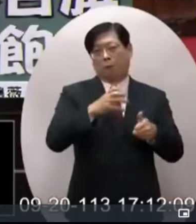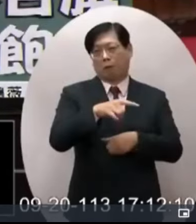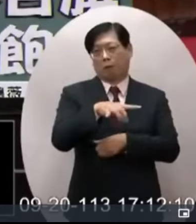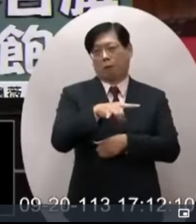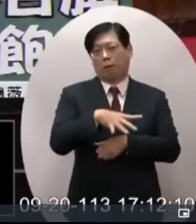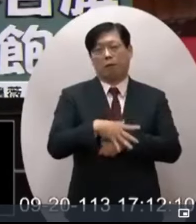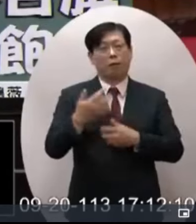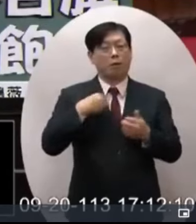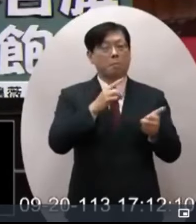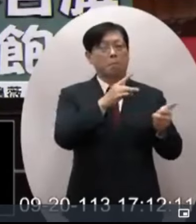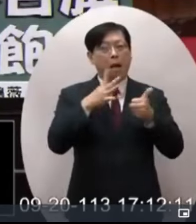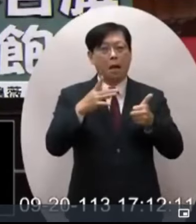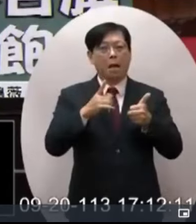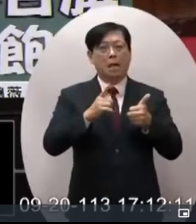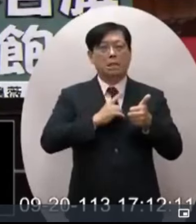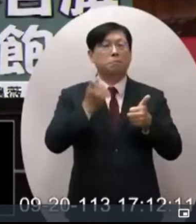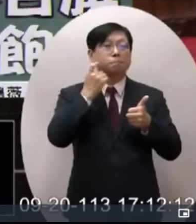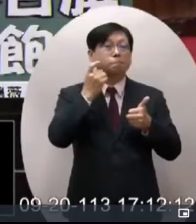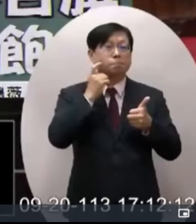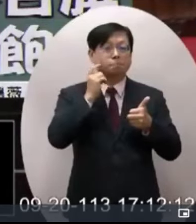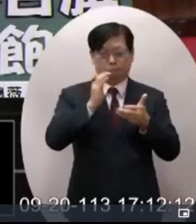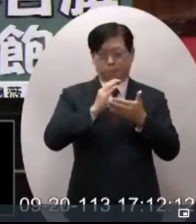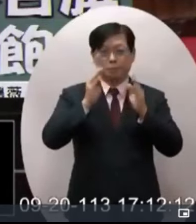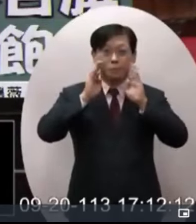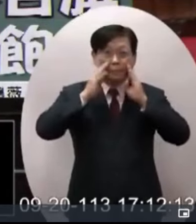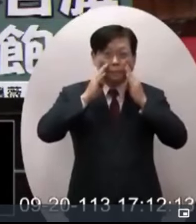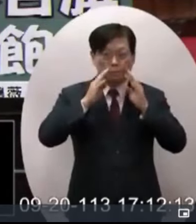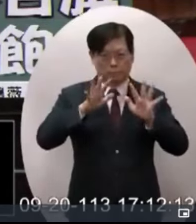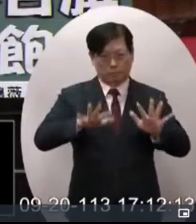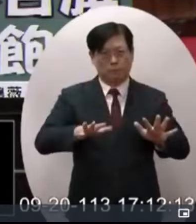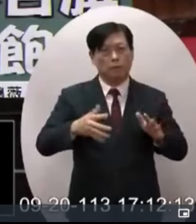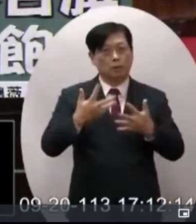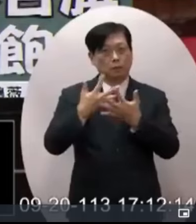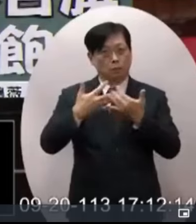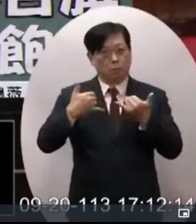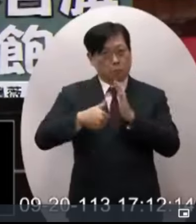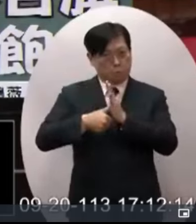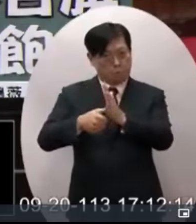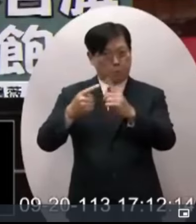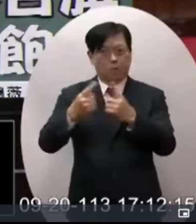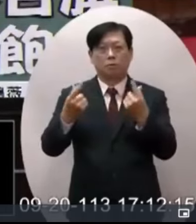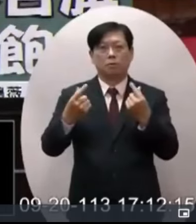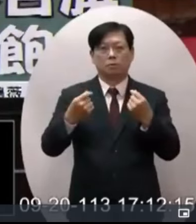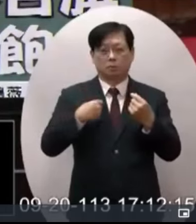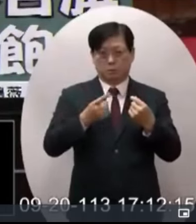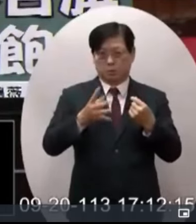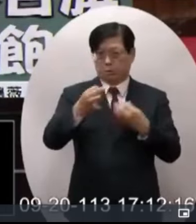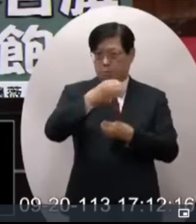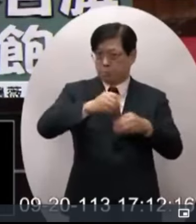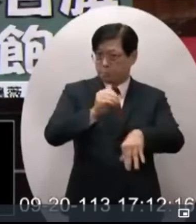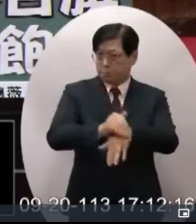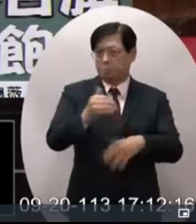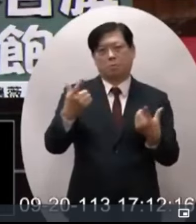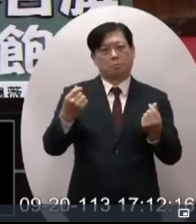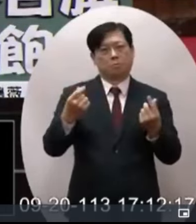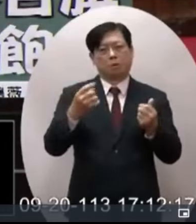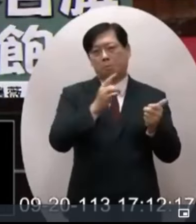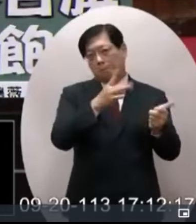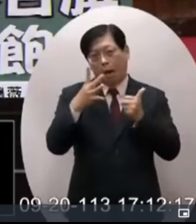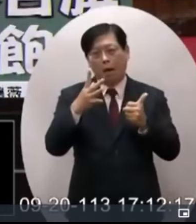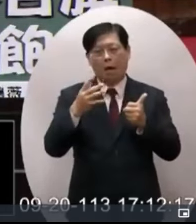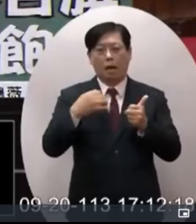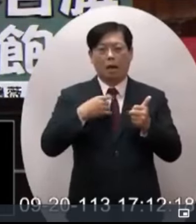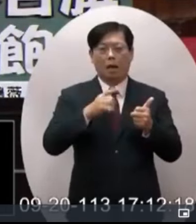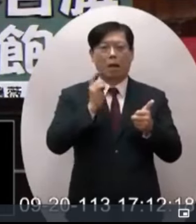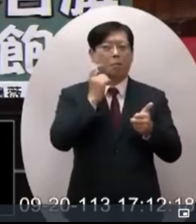对不对？人家就是他的假的 FB 啊，啊，现在有一些网红，因为就是一些理财达人也是一样啊，就通